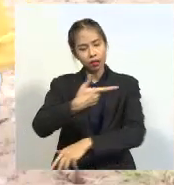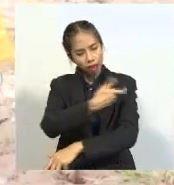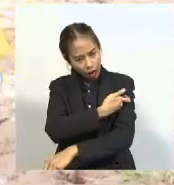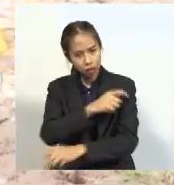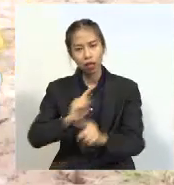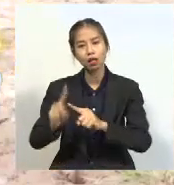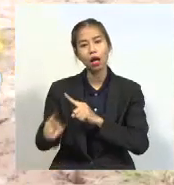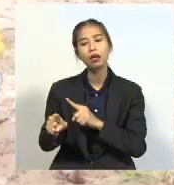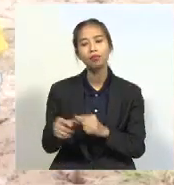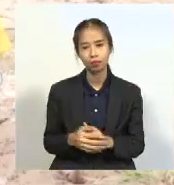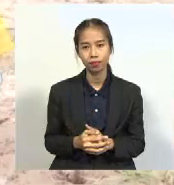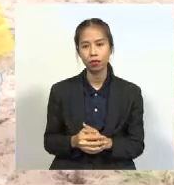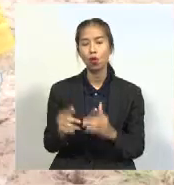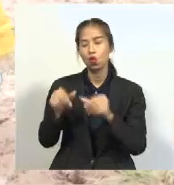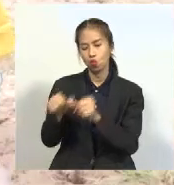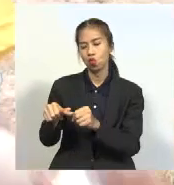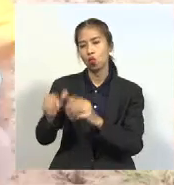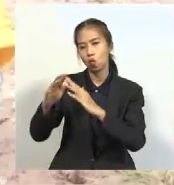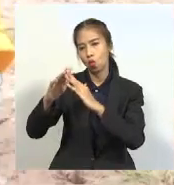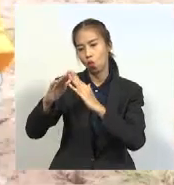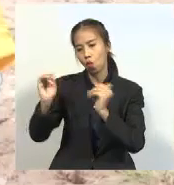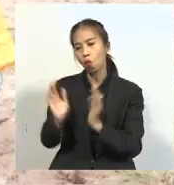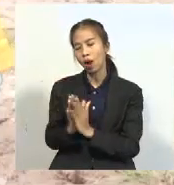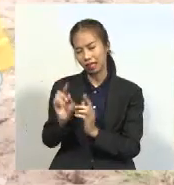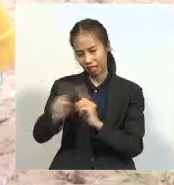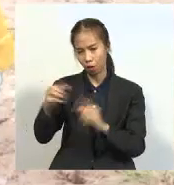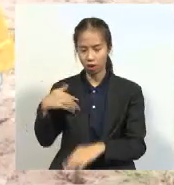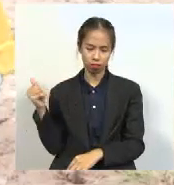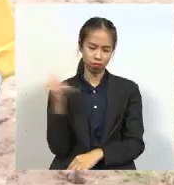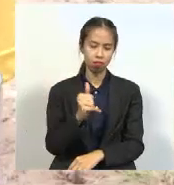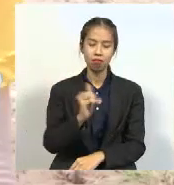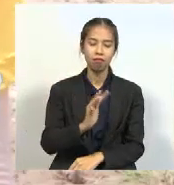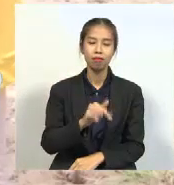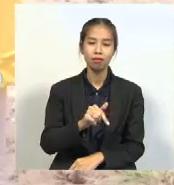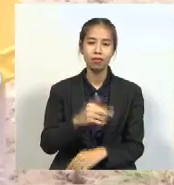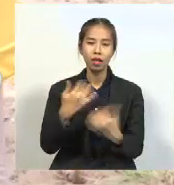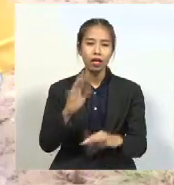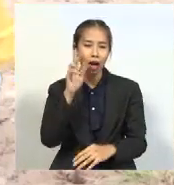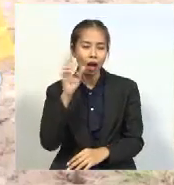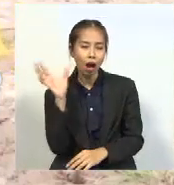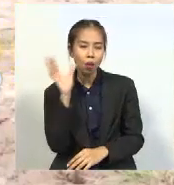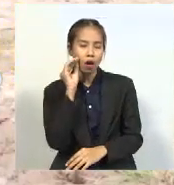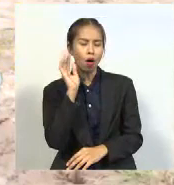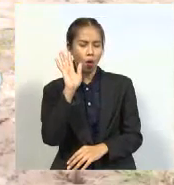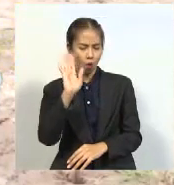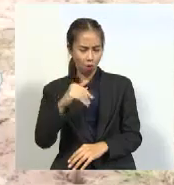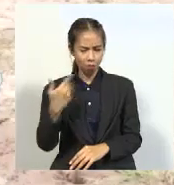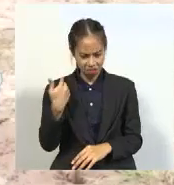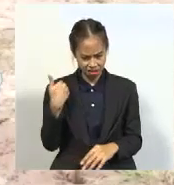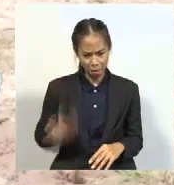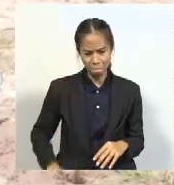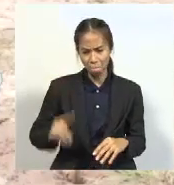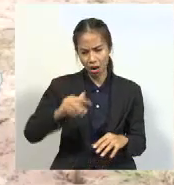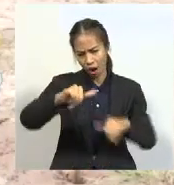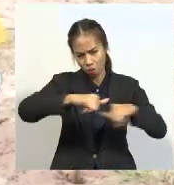าอยู่ที่วัดแต่ไม่ได้มาถึงนี่ค่ะพอรู้ข่าวว่ามีเกาะหมาแม่ก็เลยเ